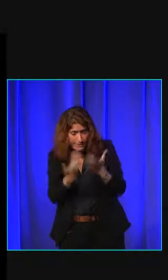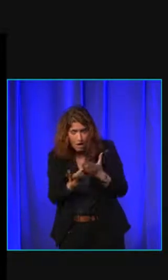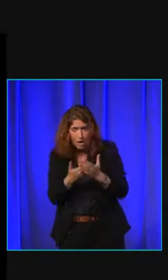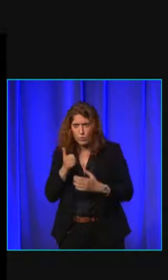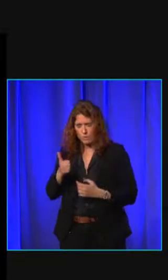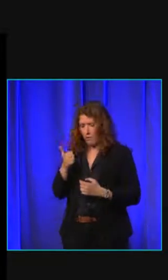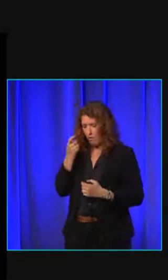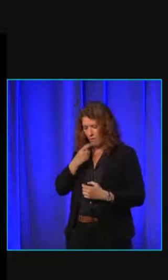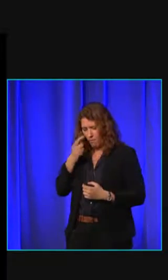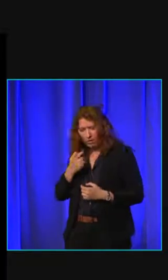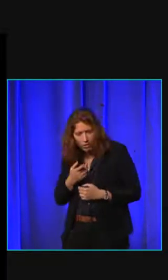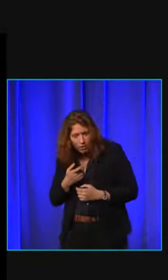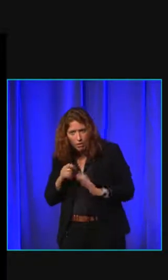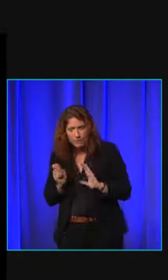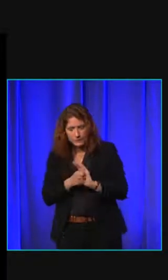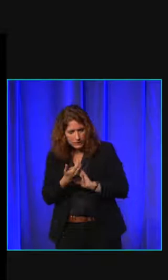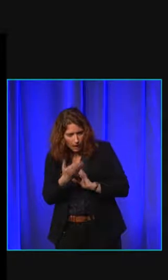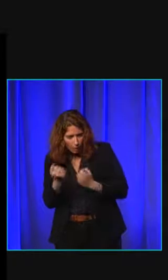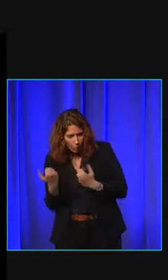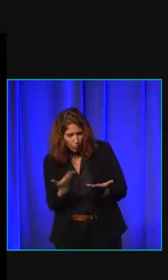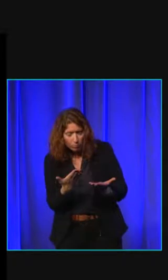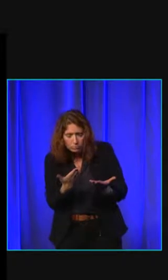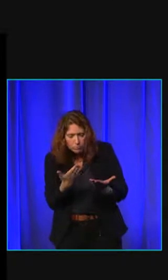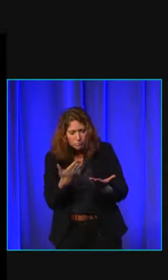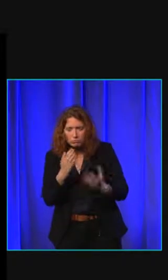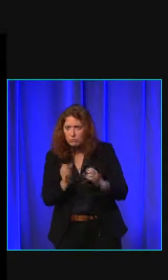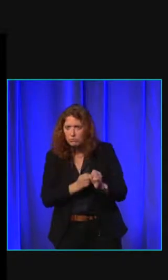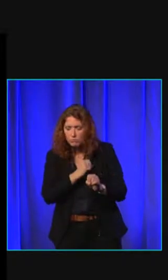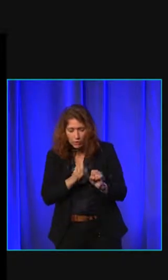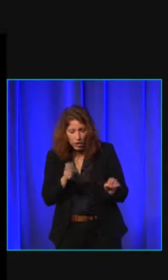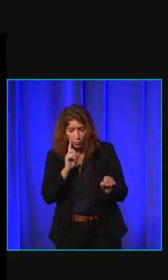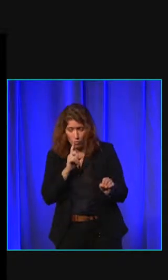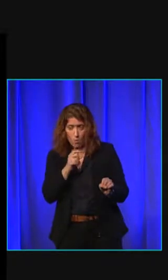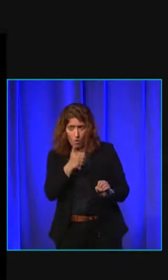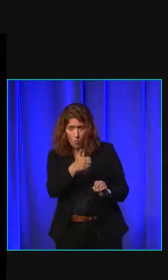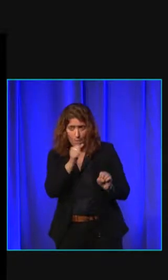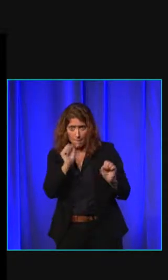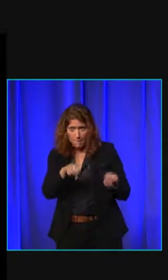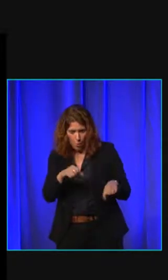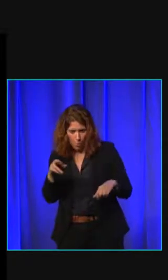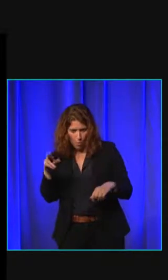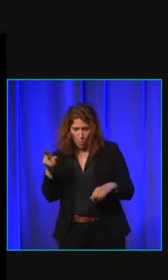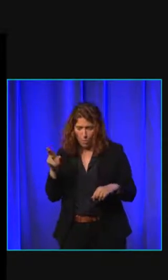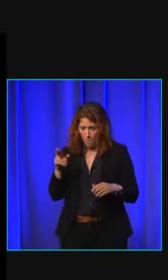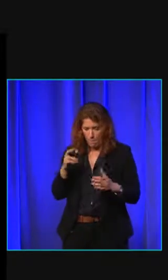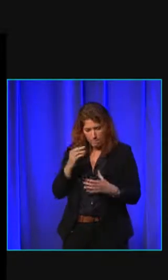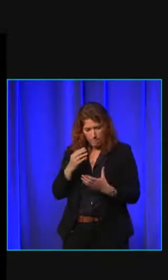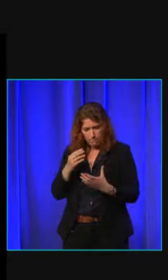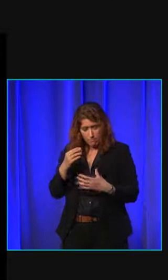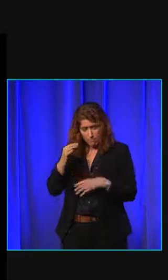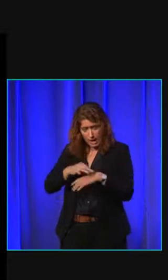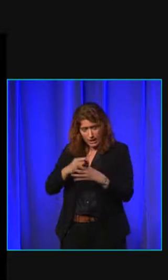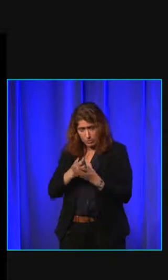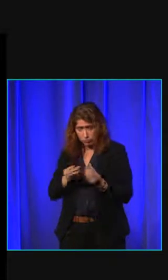de guérison, eh bien on observait des degrés de rémission qui étaient beaucoup plus longs et on observait même des